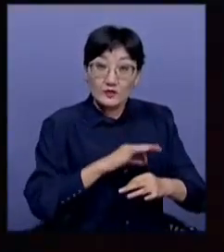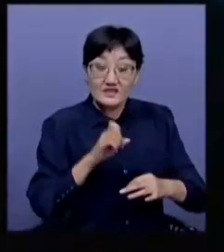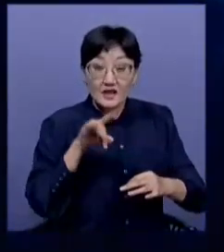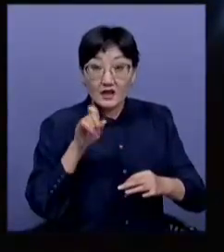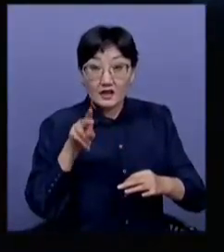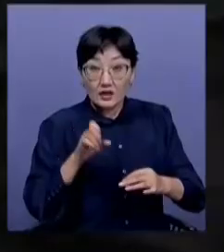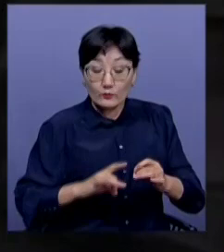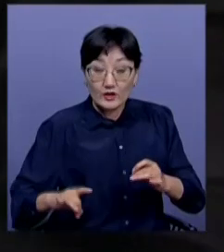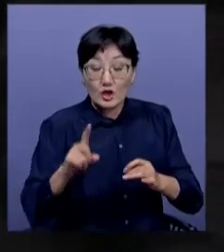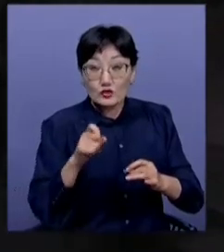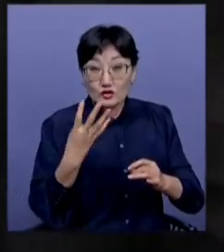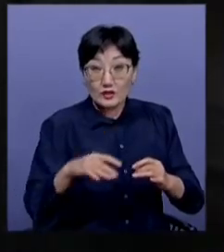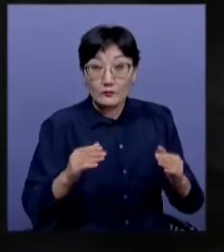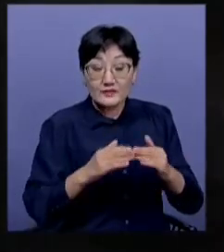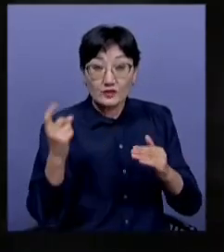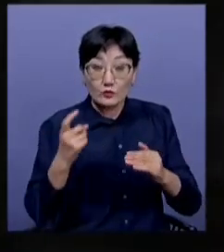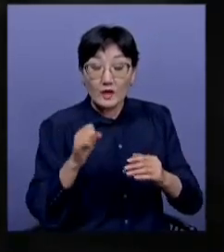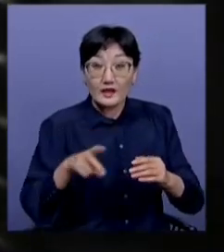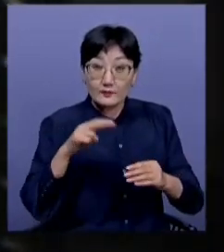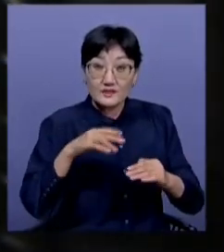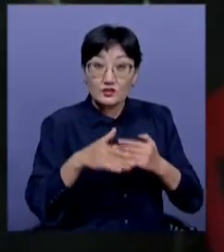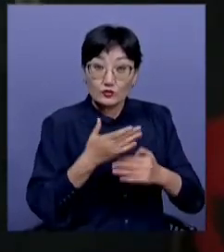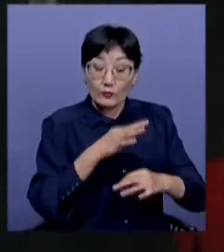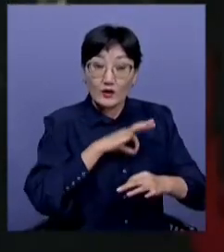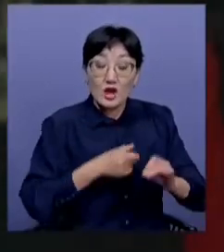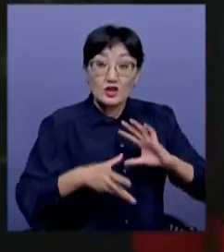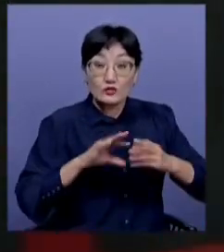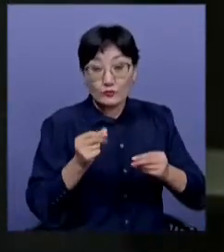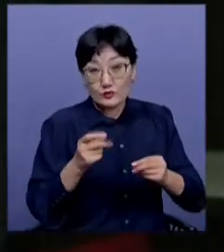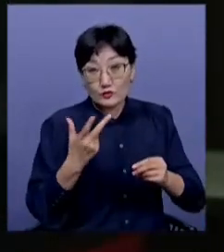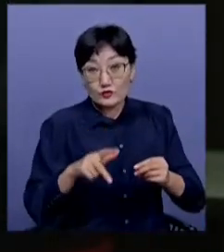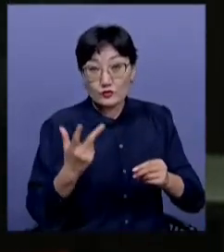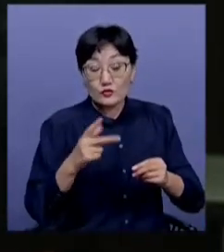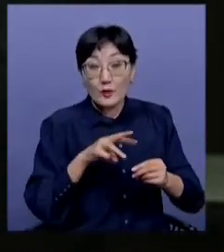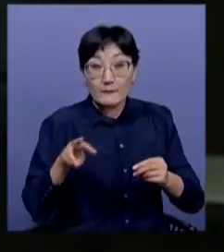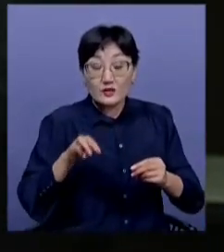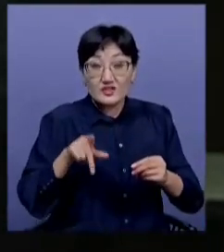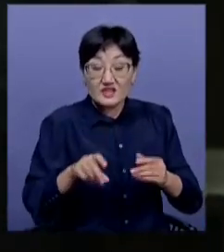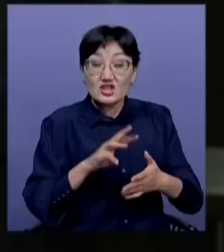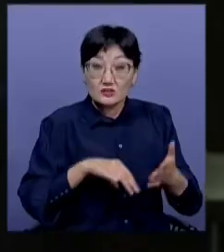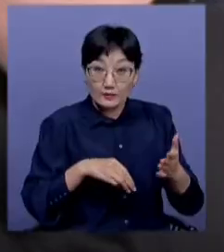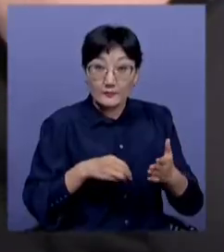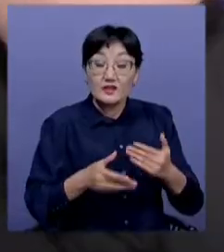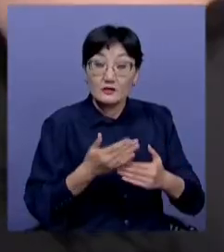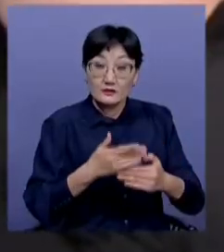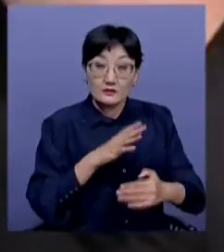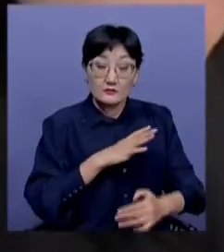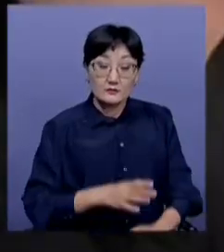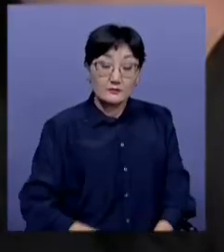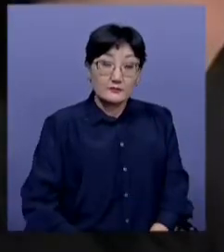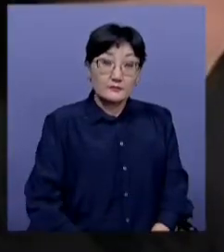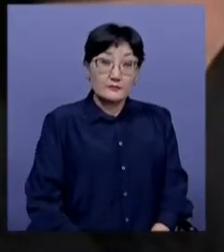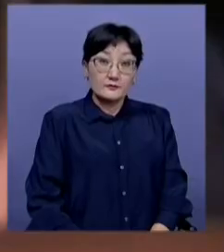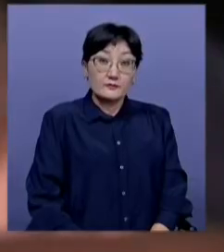ауданы бойынша 140 нысан қожайыны әкімшілік жазаға тартылып, жалпы сомасы 33 миллион теңге айыппұл салынған. Асылбек Тойбек,